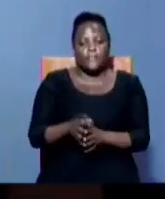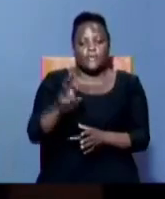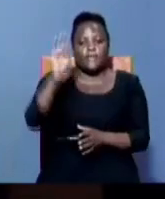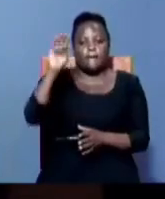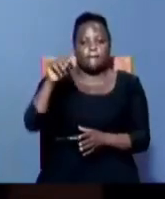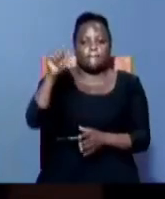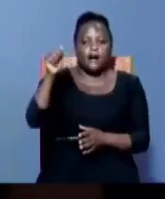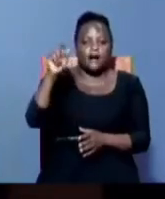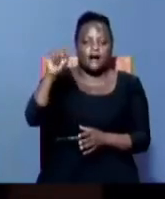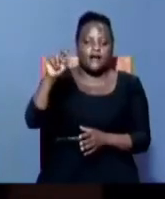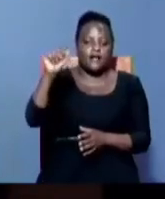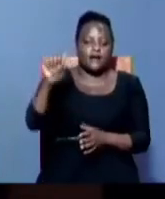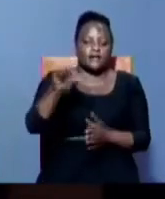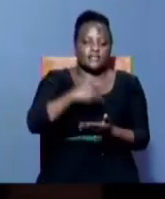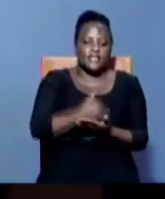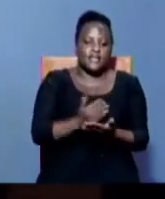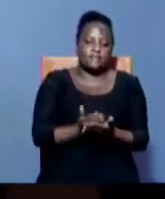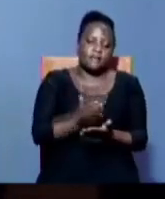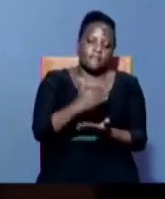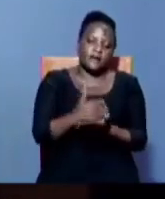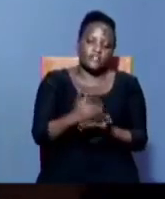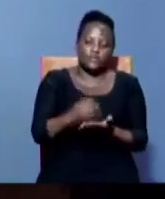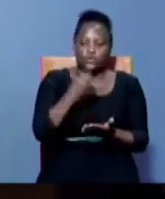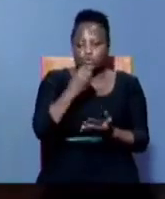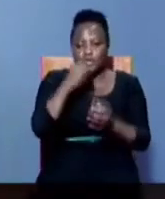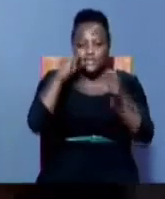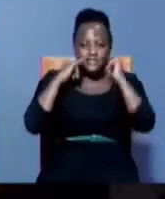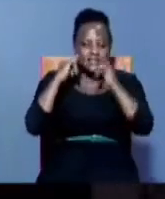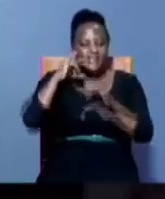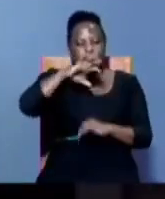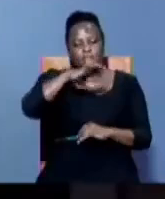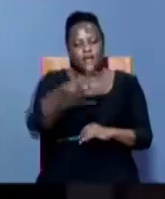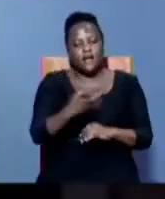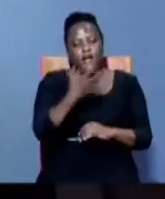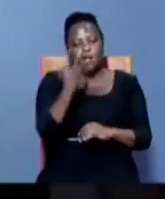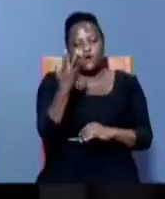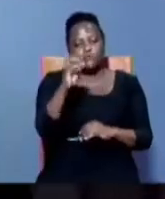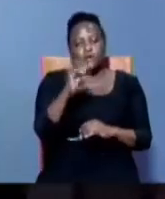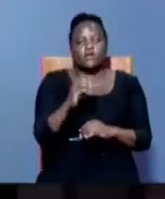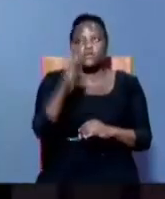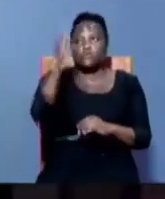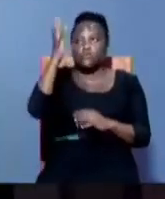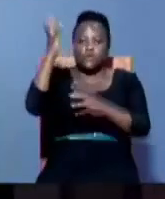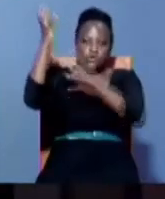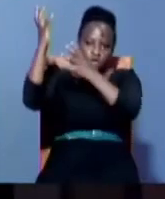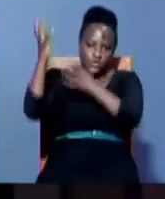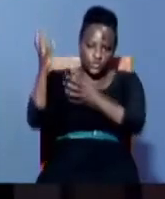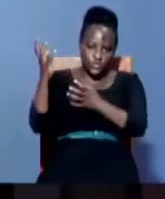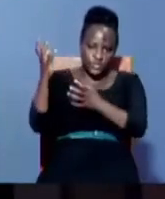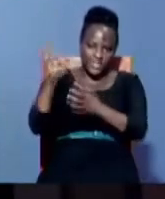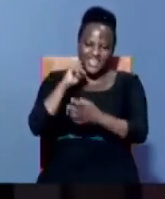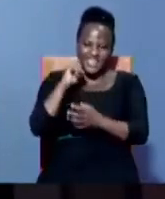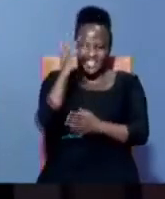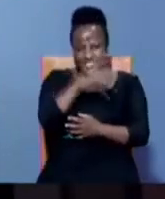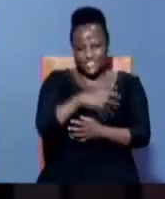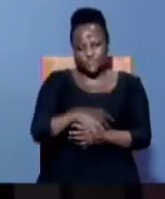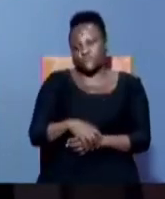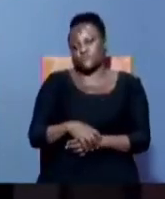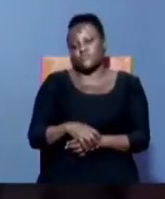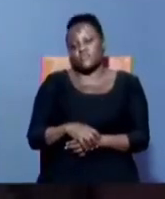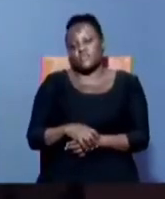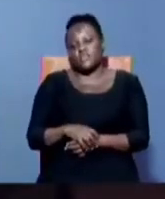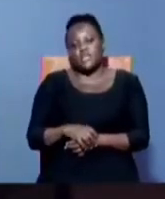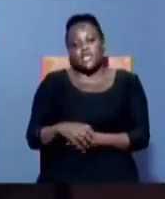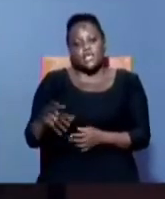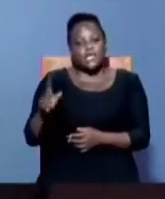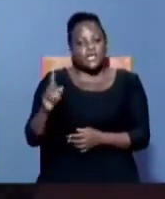waliokula taifa la Israeli miaka 40, Mungu akishusha tani na tani kila siku isipokuwa siku ya saba, na siku ya